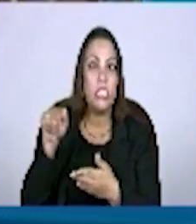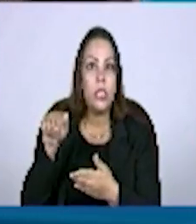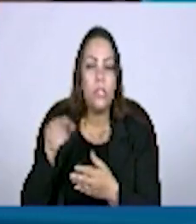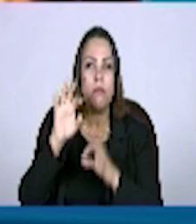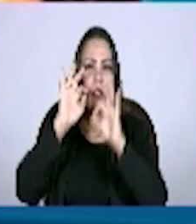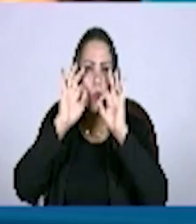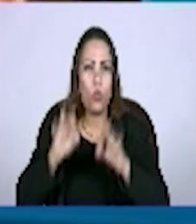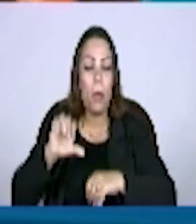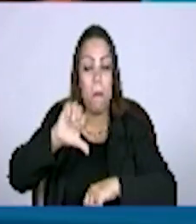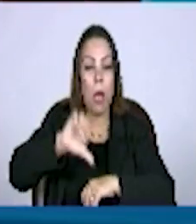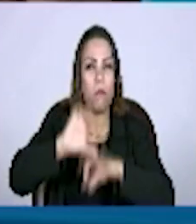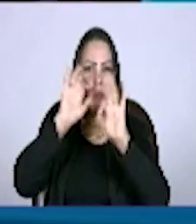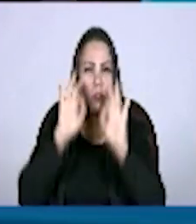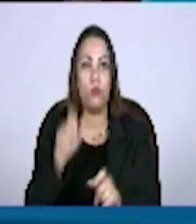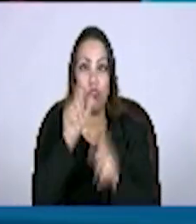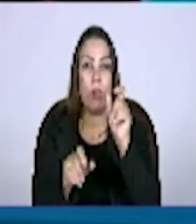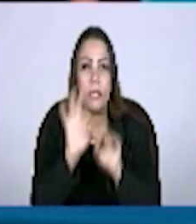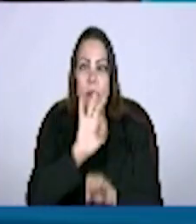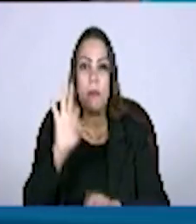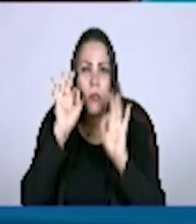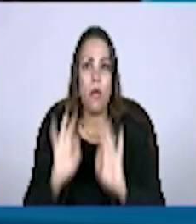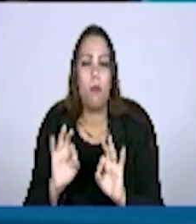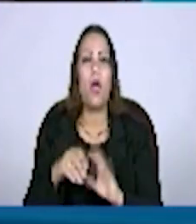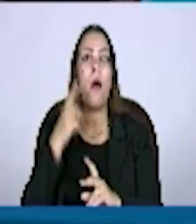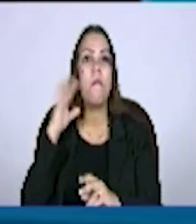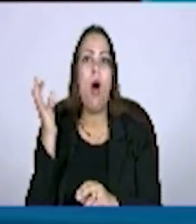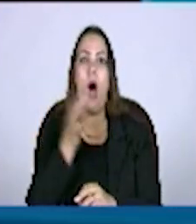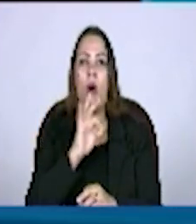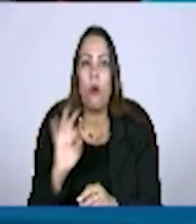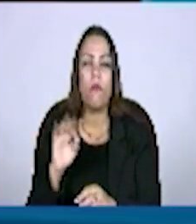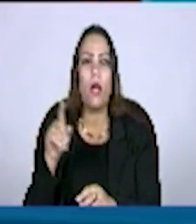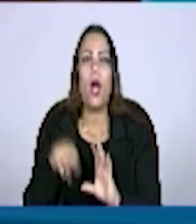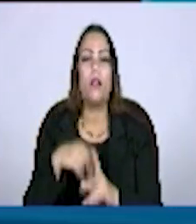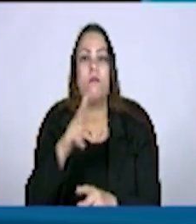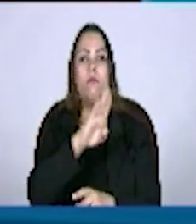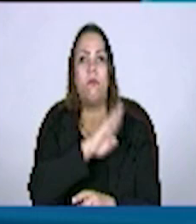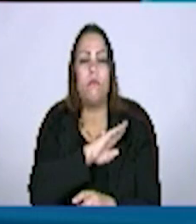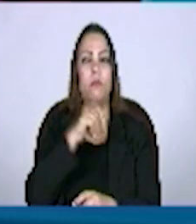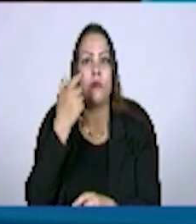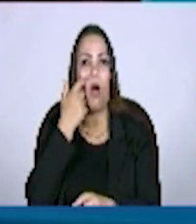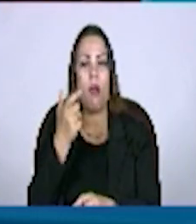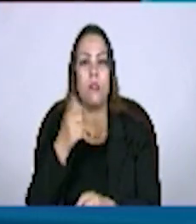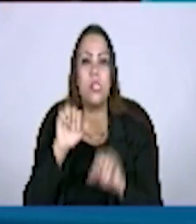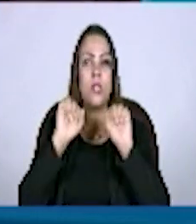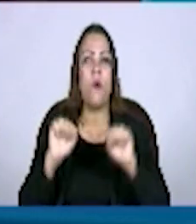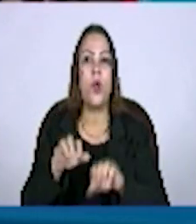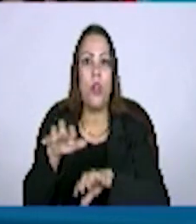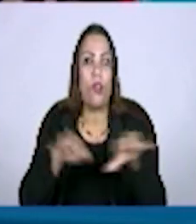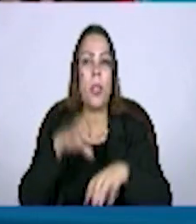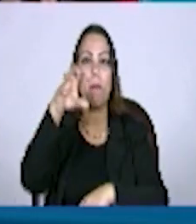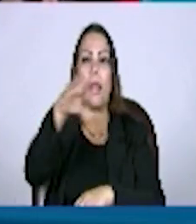وتحديد الشخصيات تحديد الاماكن والمعروف ان قيادات الحرس الثوري الايراني في